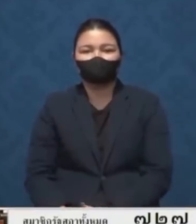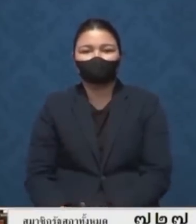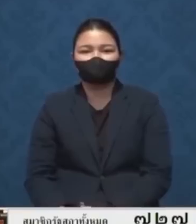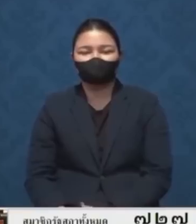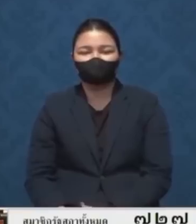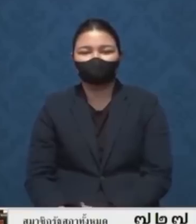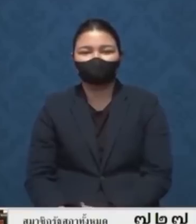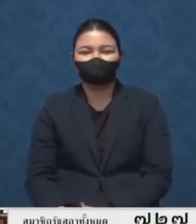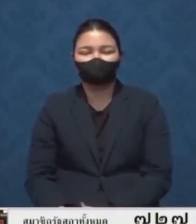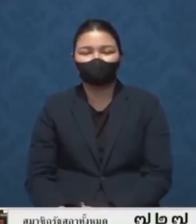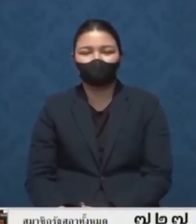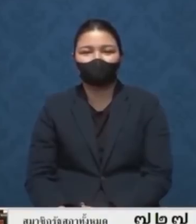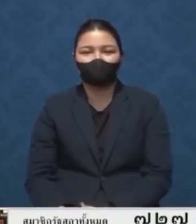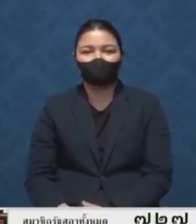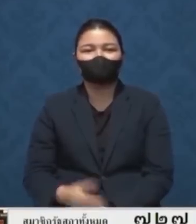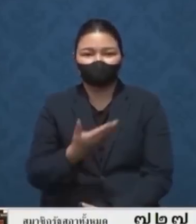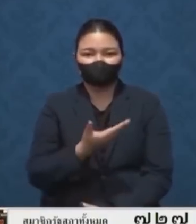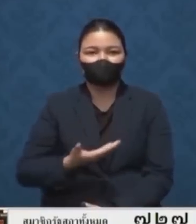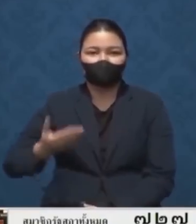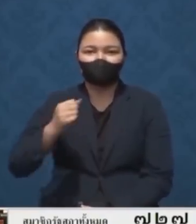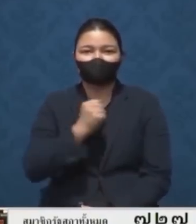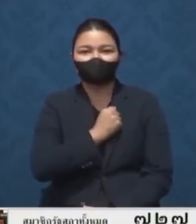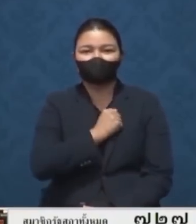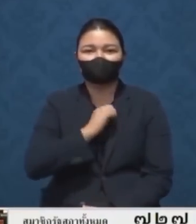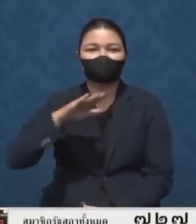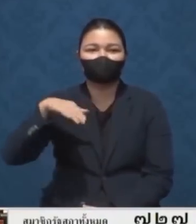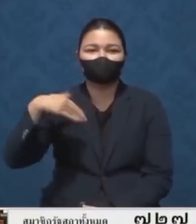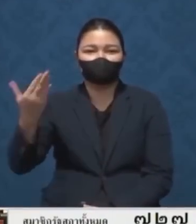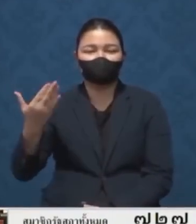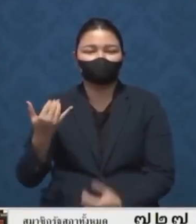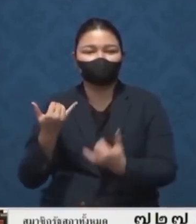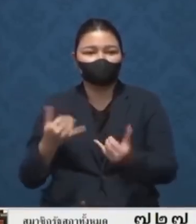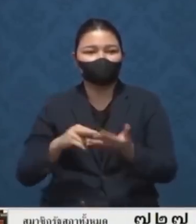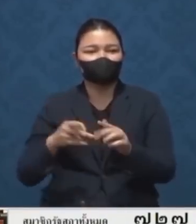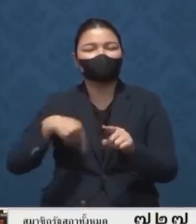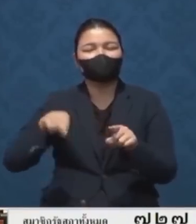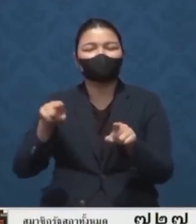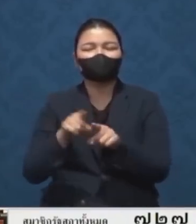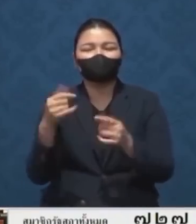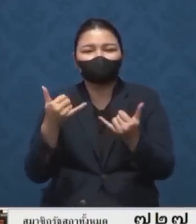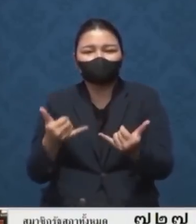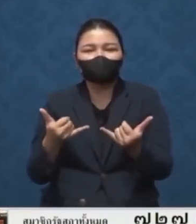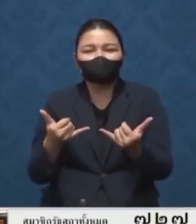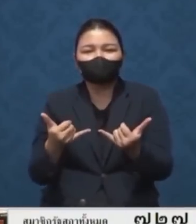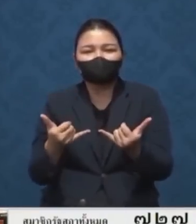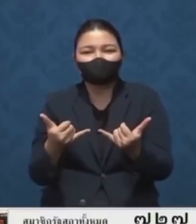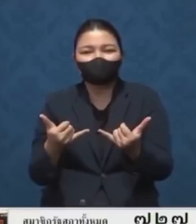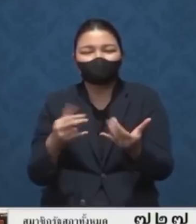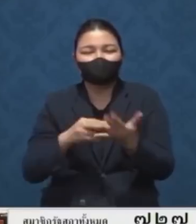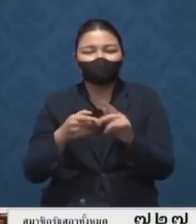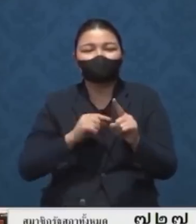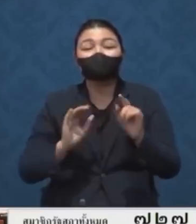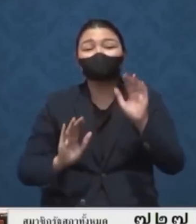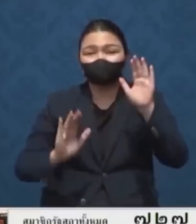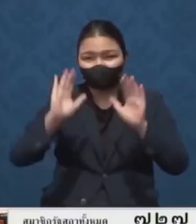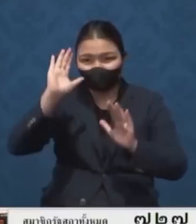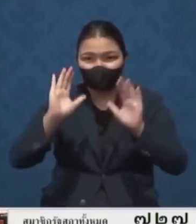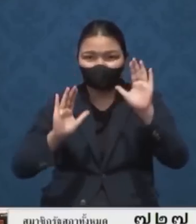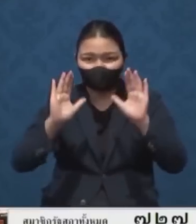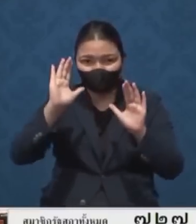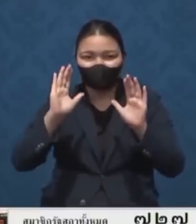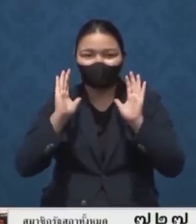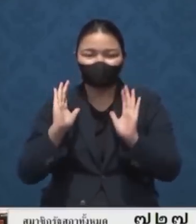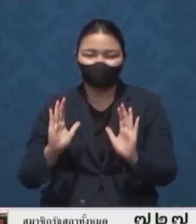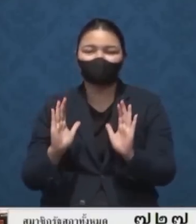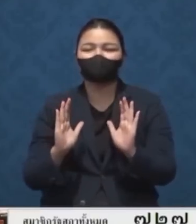อดทนนะครับอดทนอันนี้เป็นปรากฎการณ์ธรรมดาของระบบประจำใจถึงโปรประกอบขอให้คน